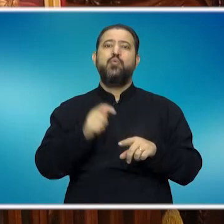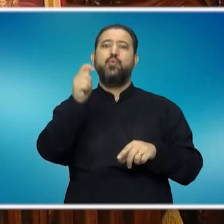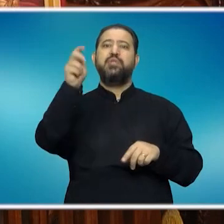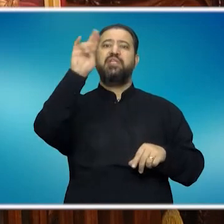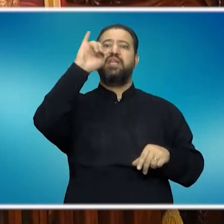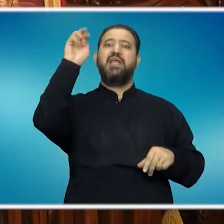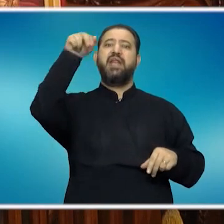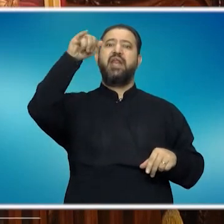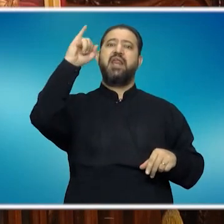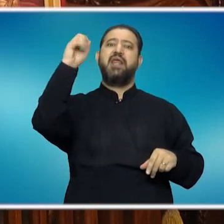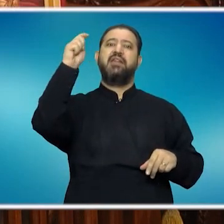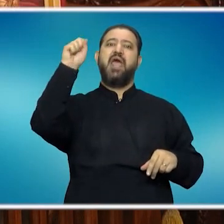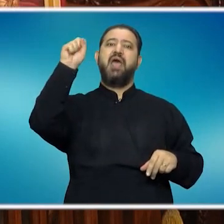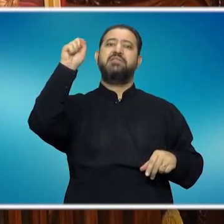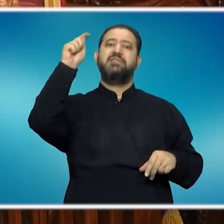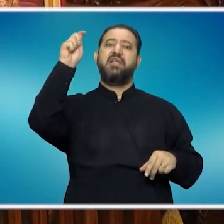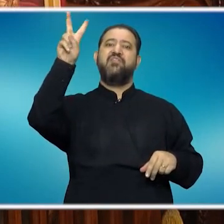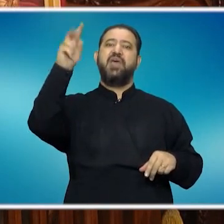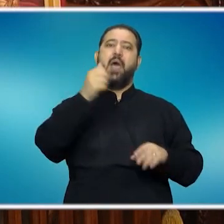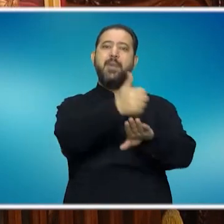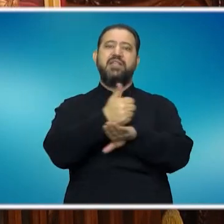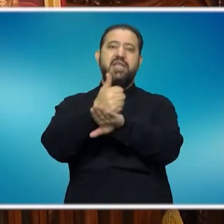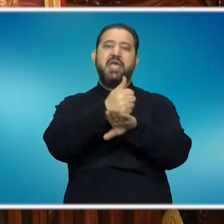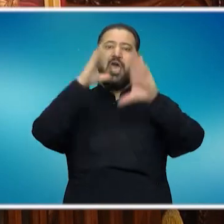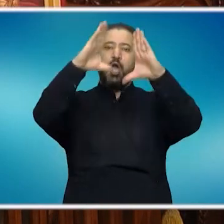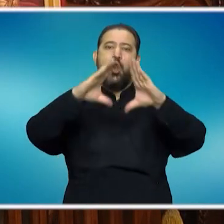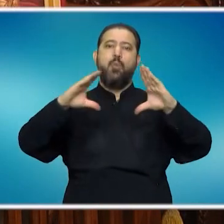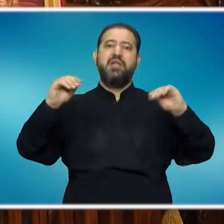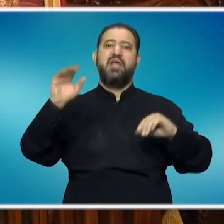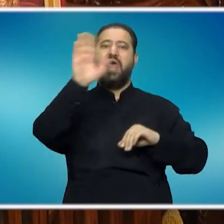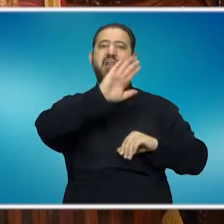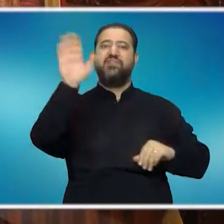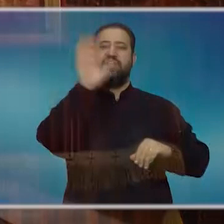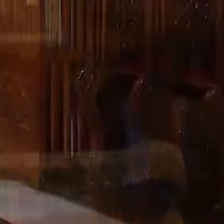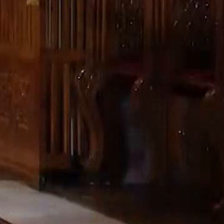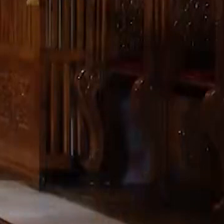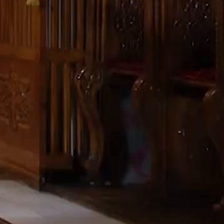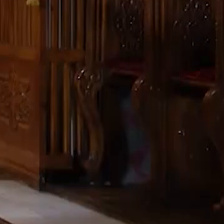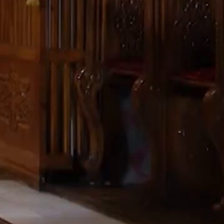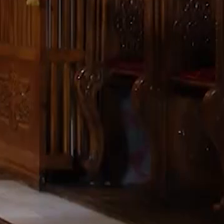rămâneți alături de programele televiziunii Trinitas a Patriarhiei Române. Pe curând!